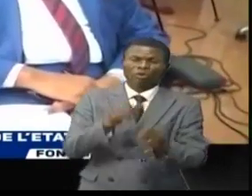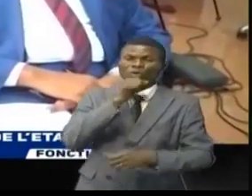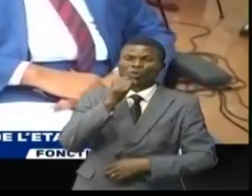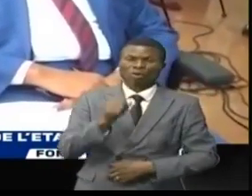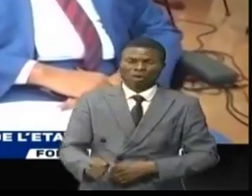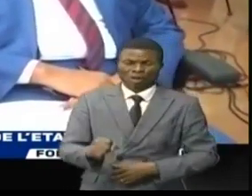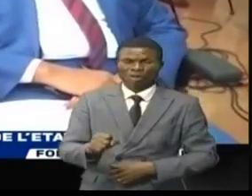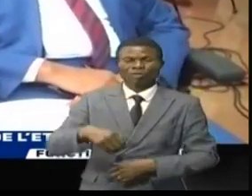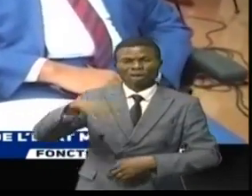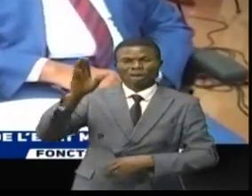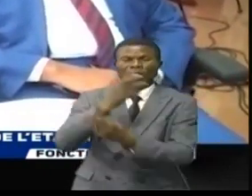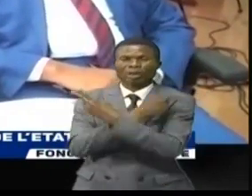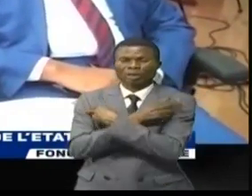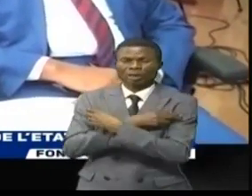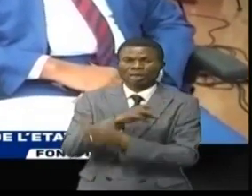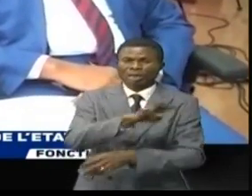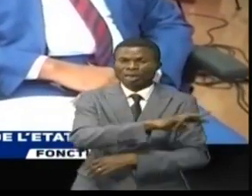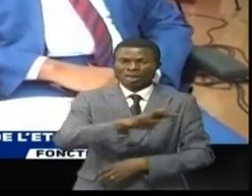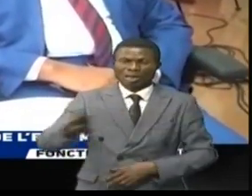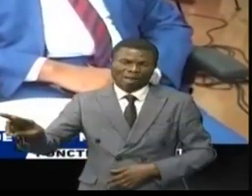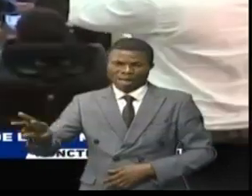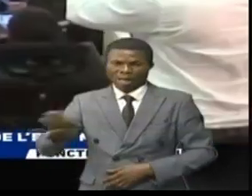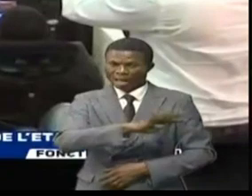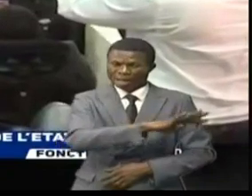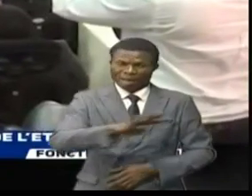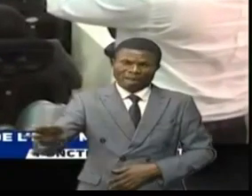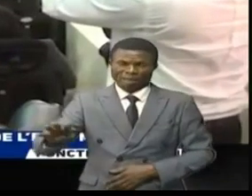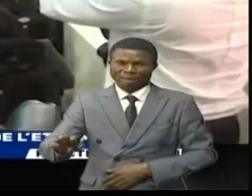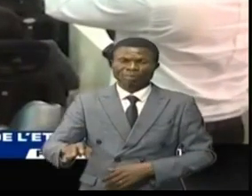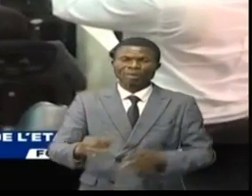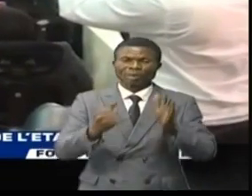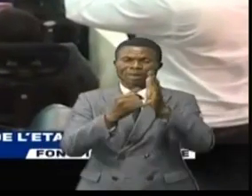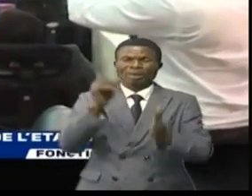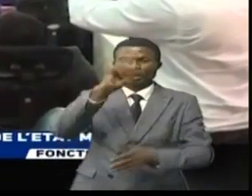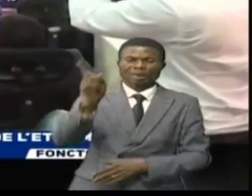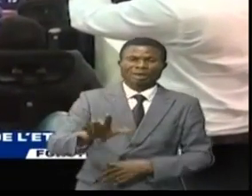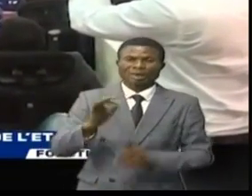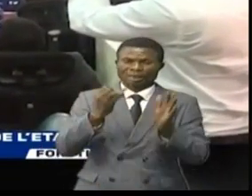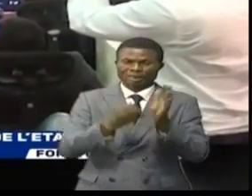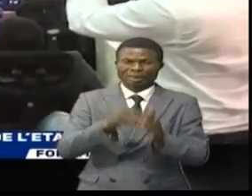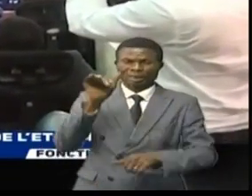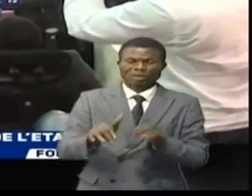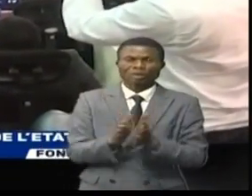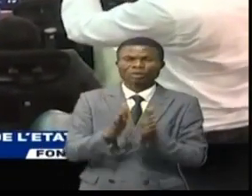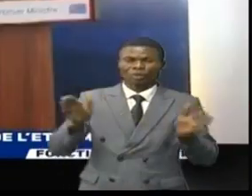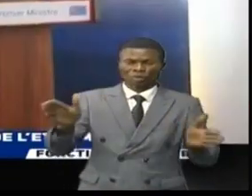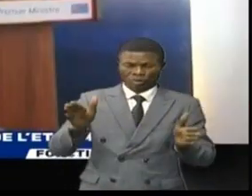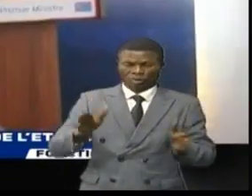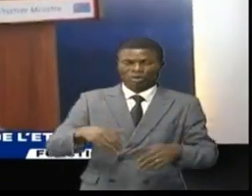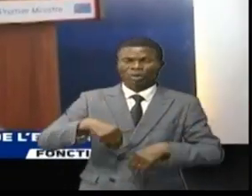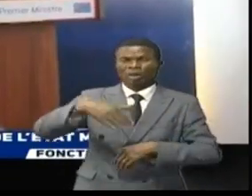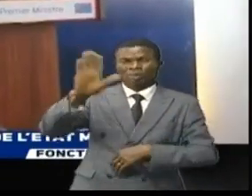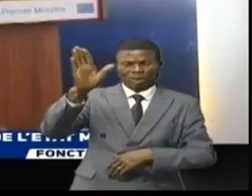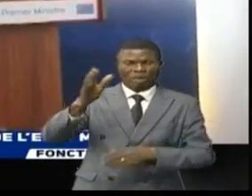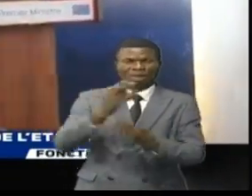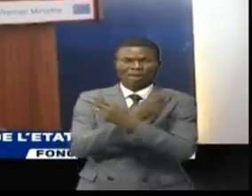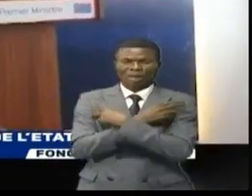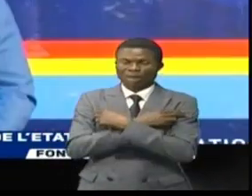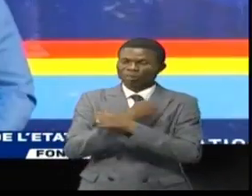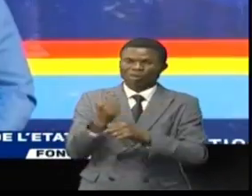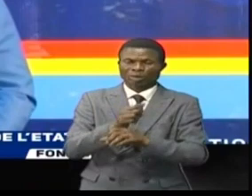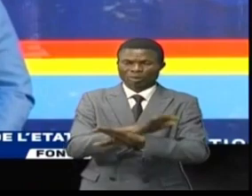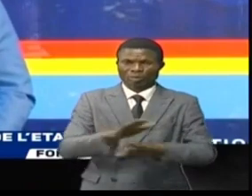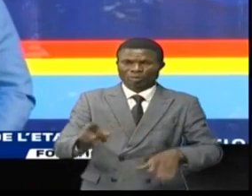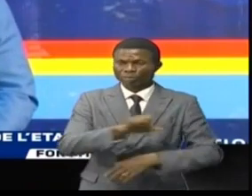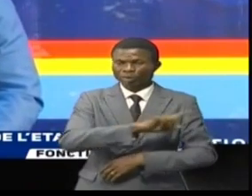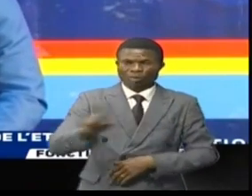première vague, 4406 fonctionnaires, dont 37 secrétaires généraux, ont été envoyés à la retraite. Là, on ne parle pas de